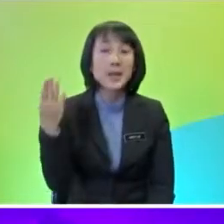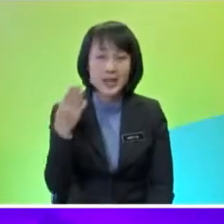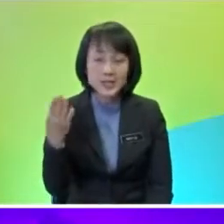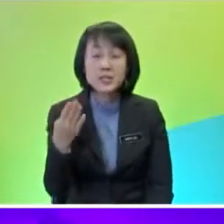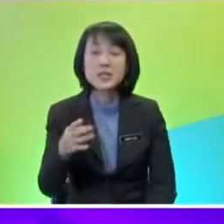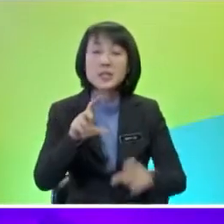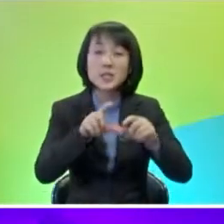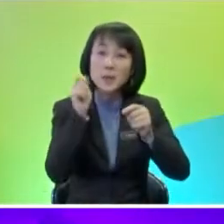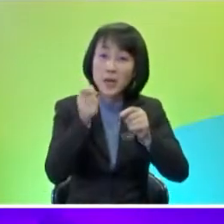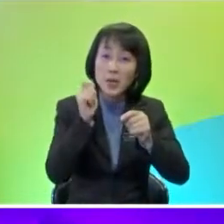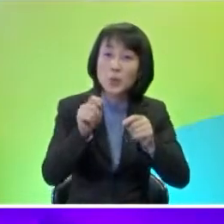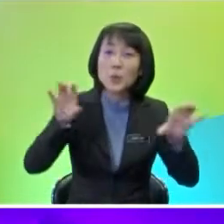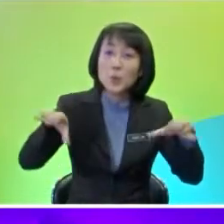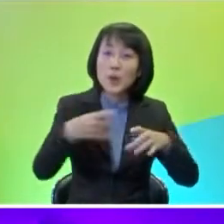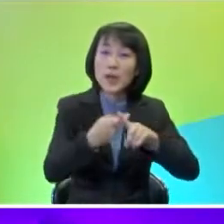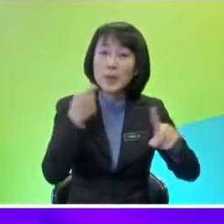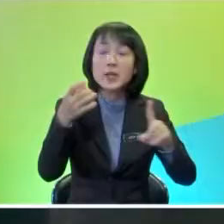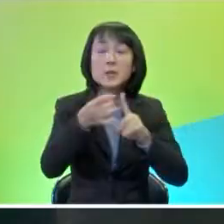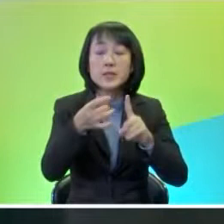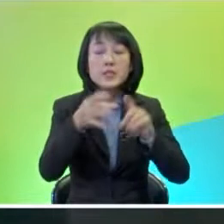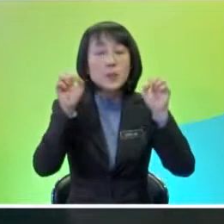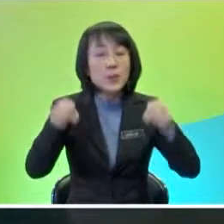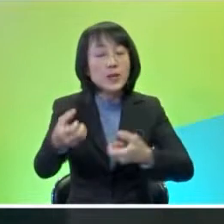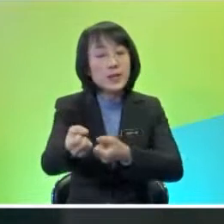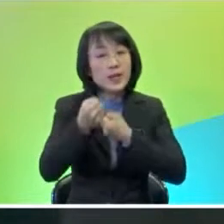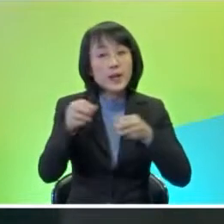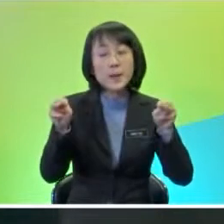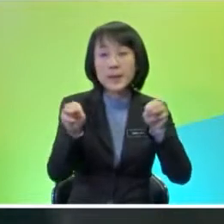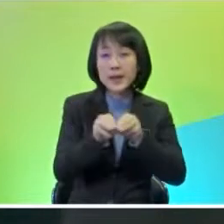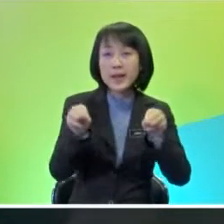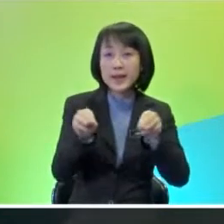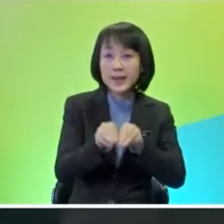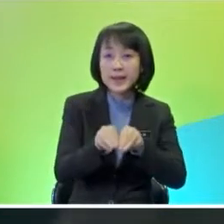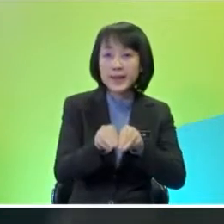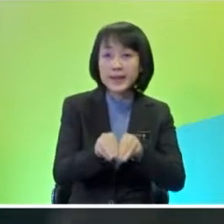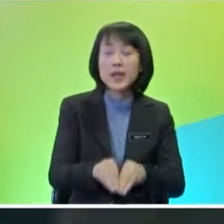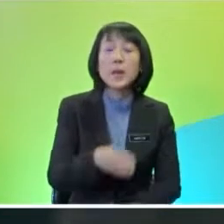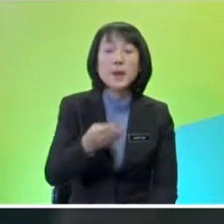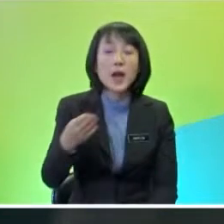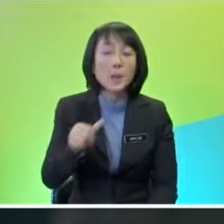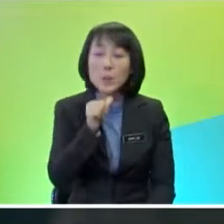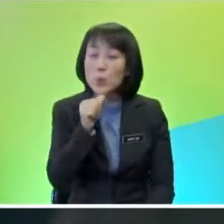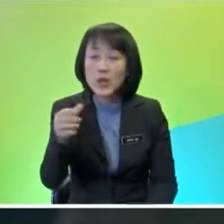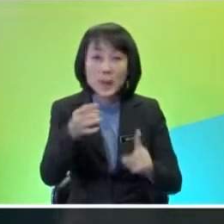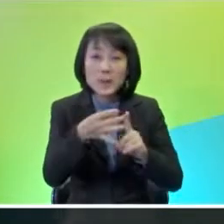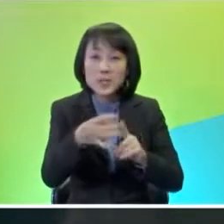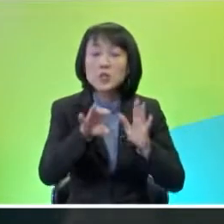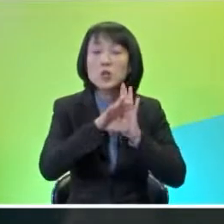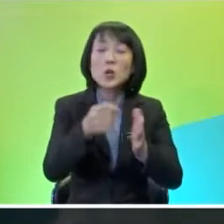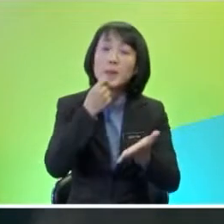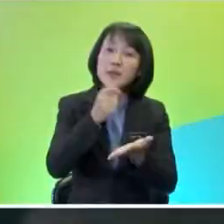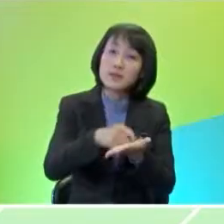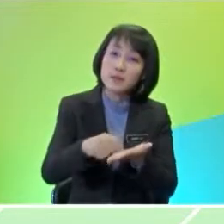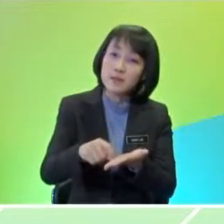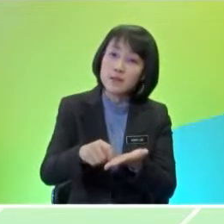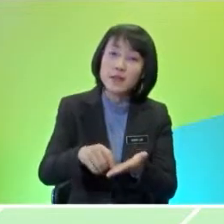diperbuat dia berbesi dan boleh ditarik oleh nenek kala bahan bukan besi Oke contohnya pensil pensil